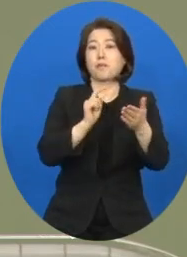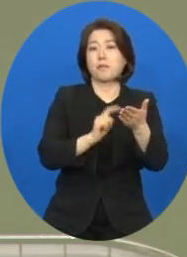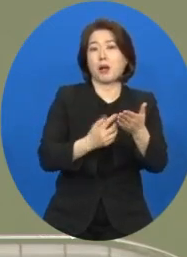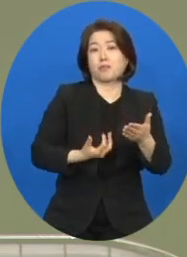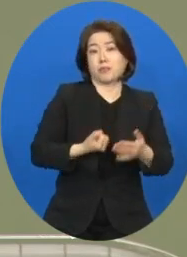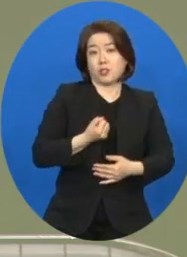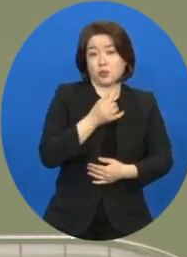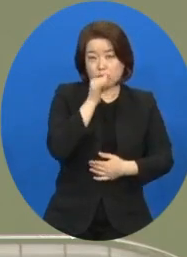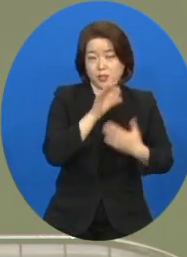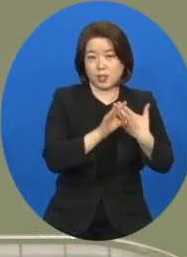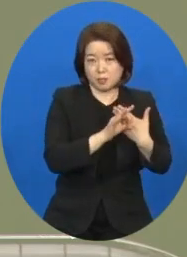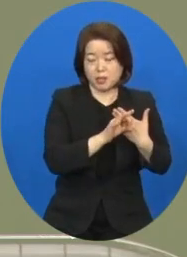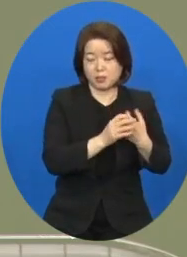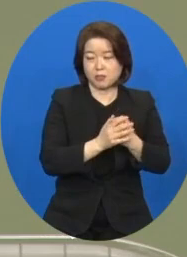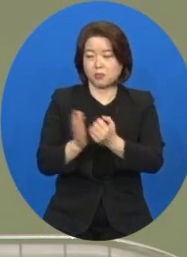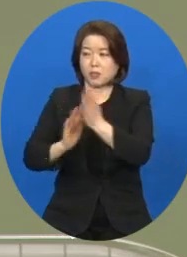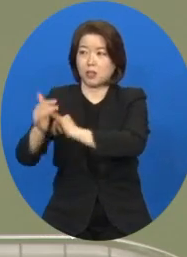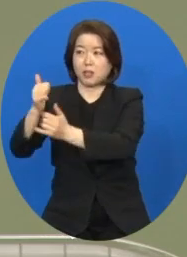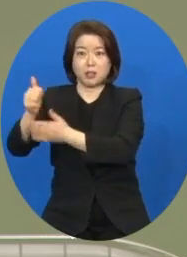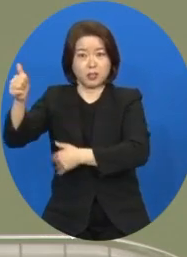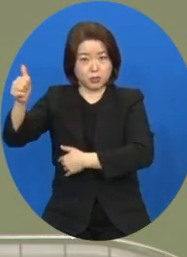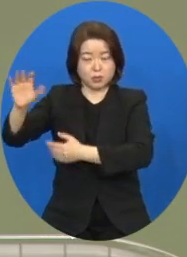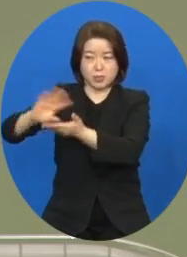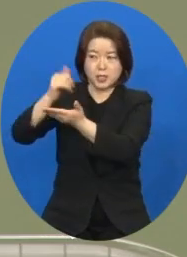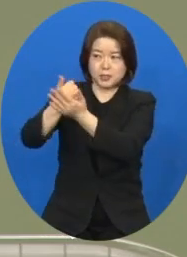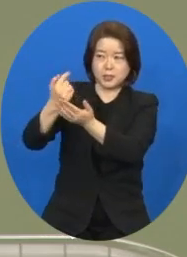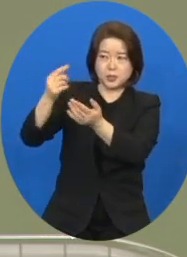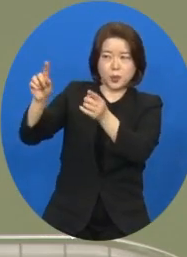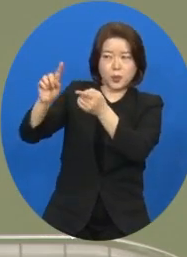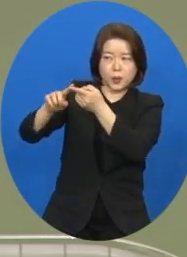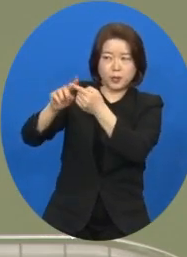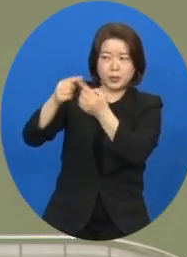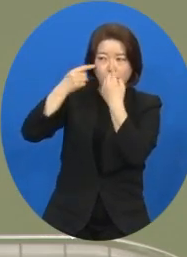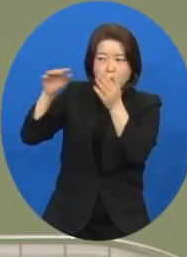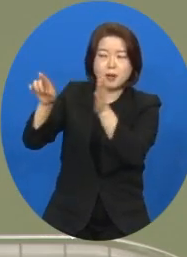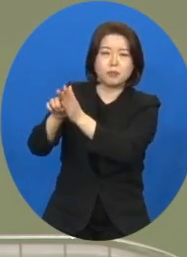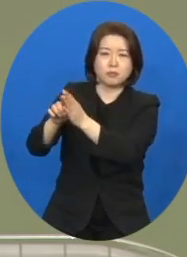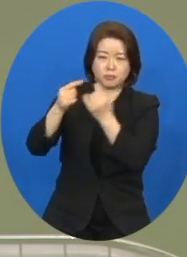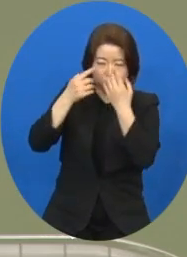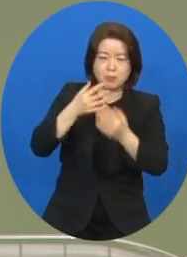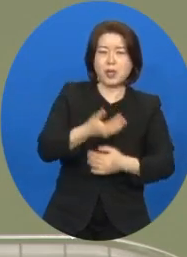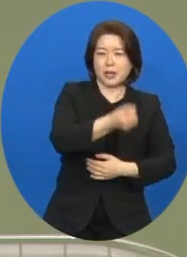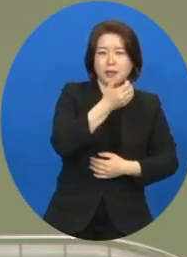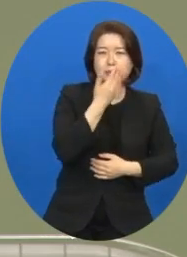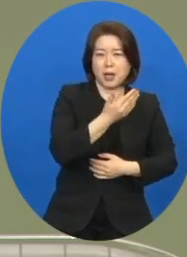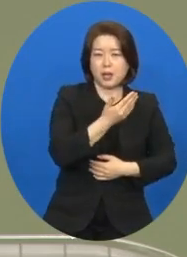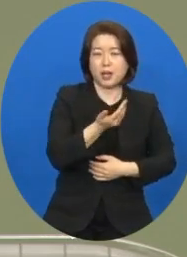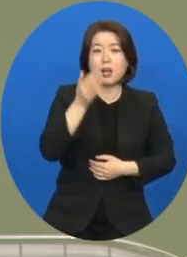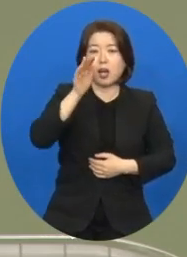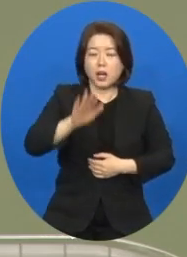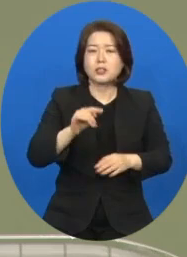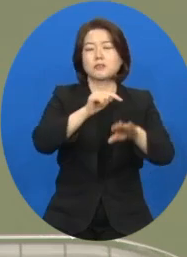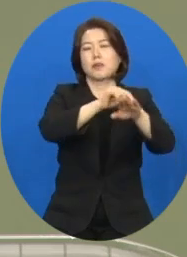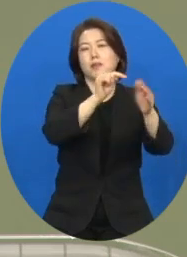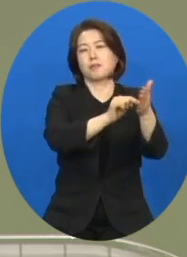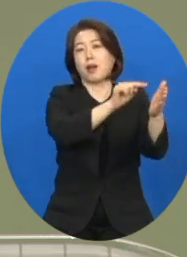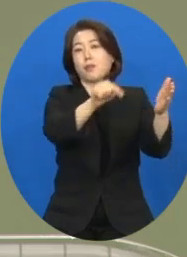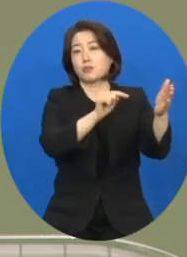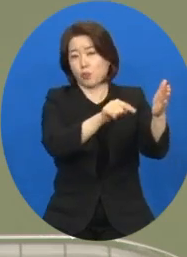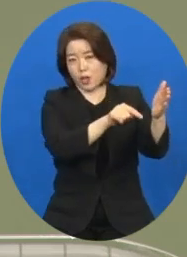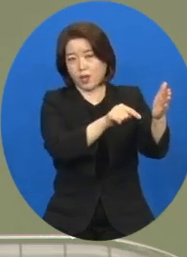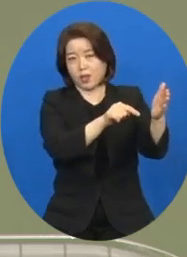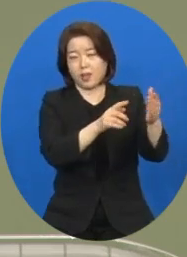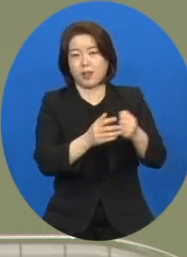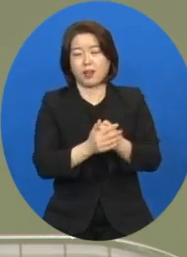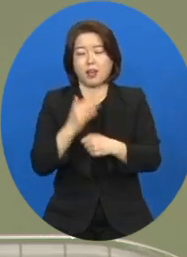있었다면 예수님이 그리스도라는 확신이 분명히 있었을 거예요. 그런데 그들 마음속에